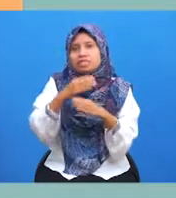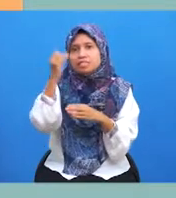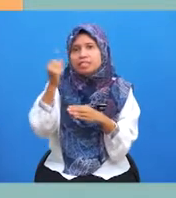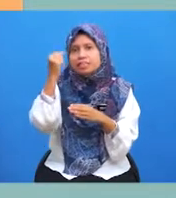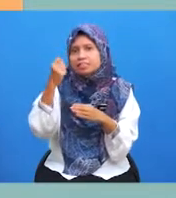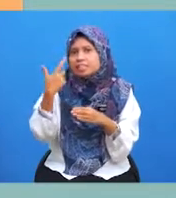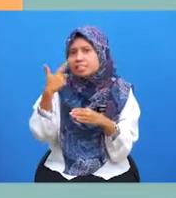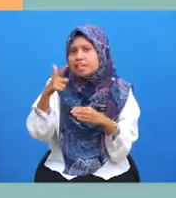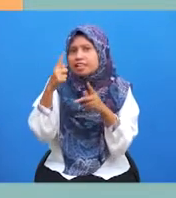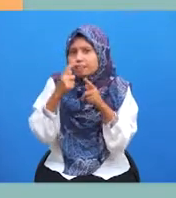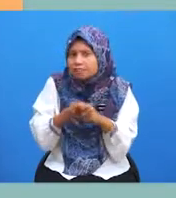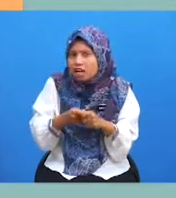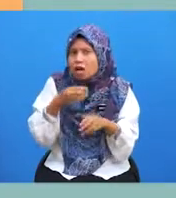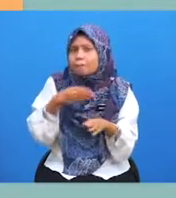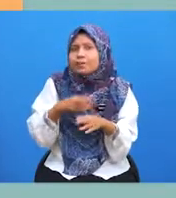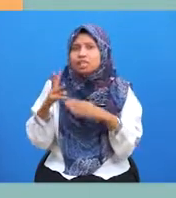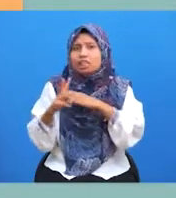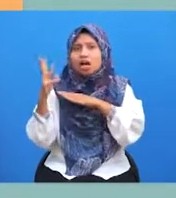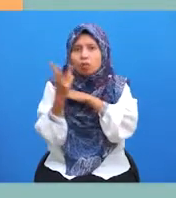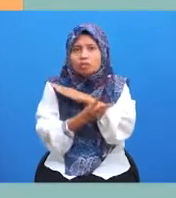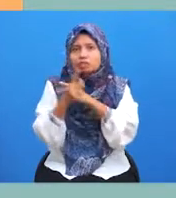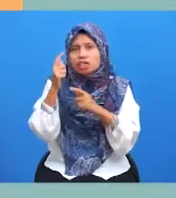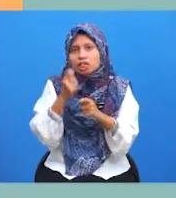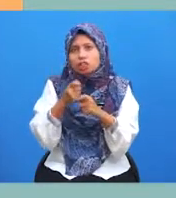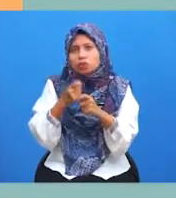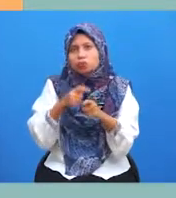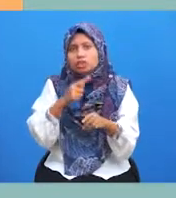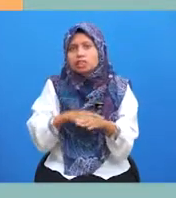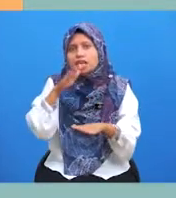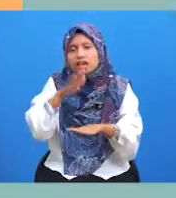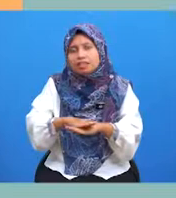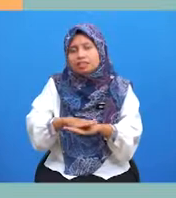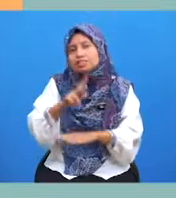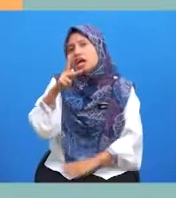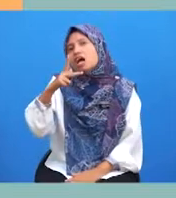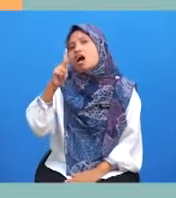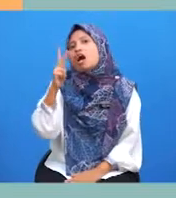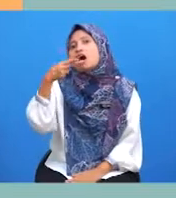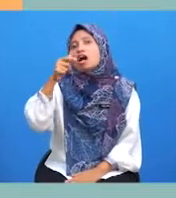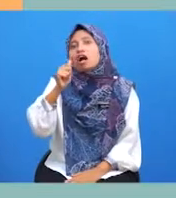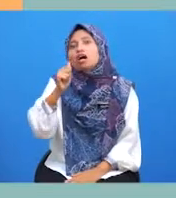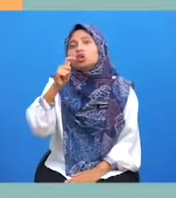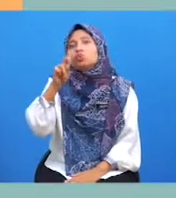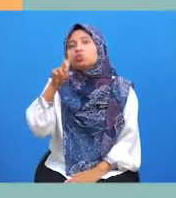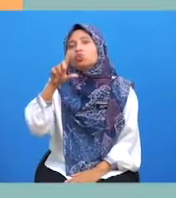kelihatan tetap pada kawasan tertentu di atas khatulistiwa